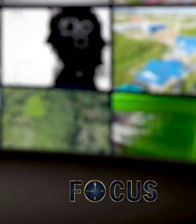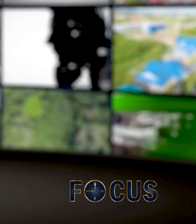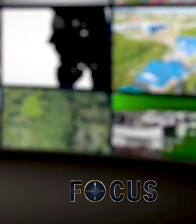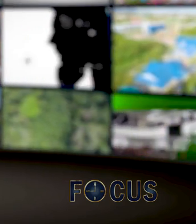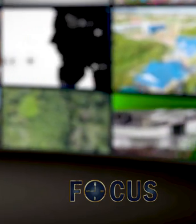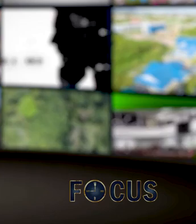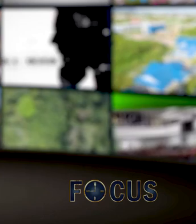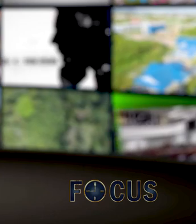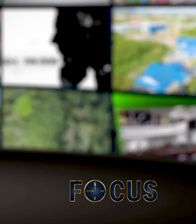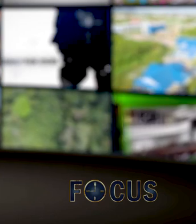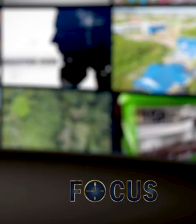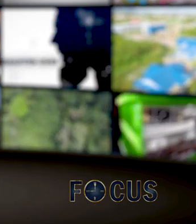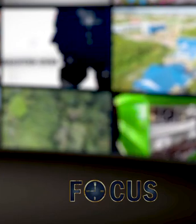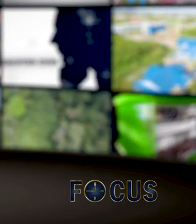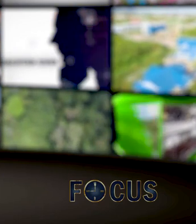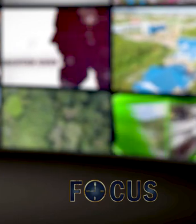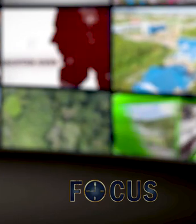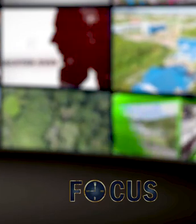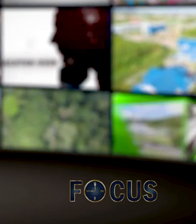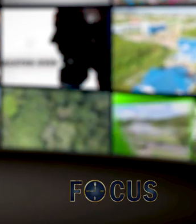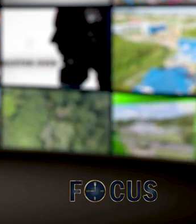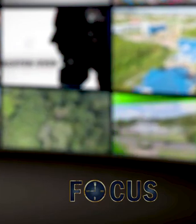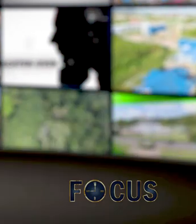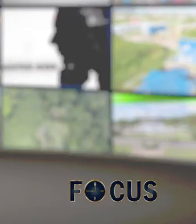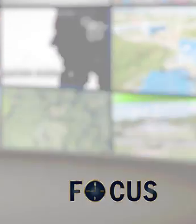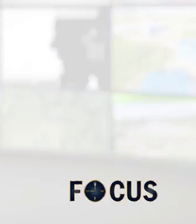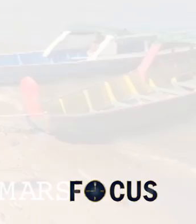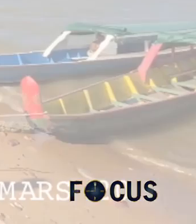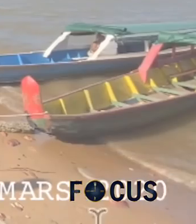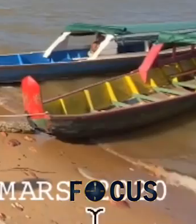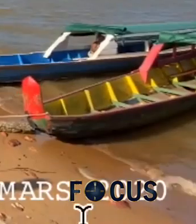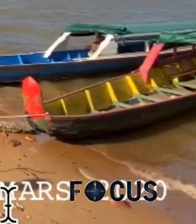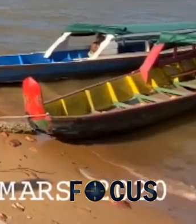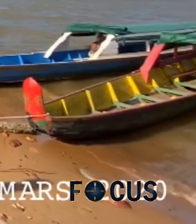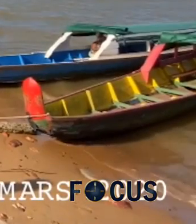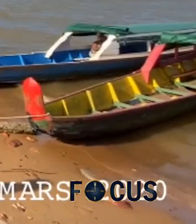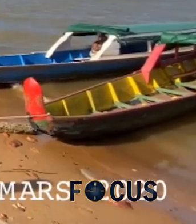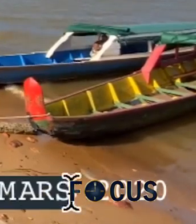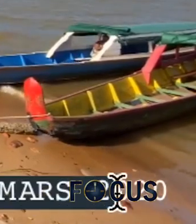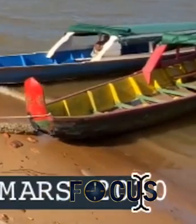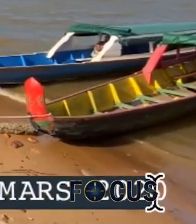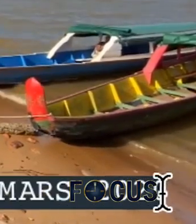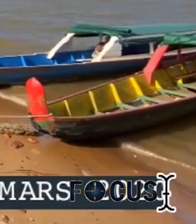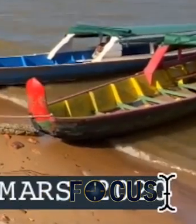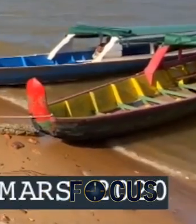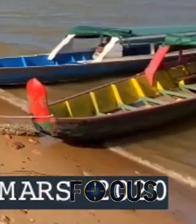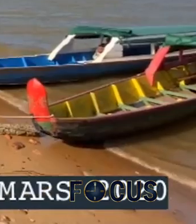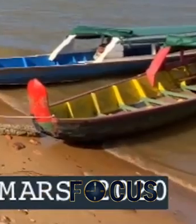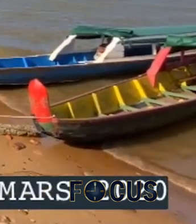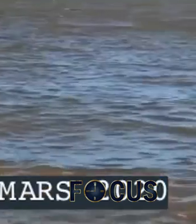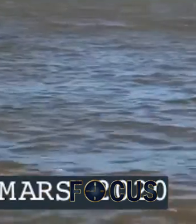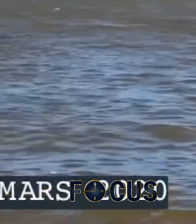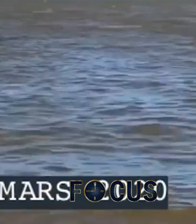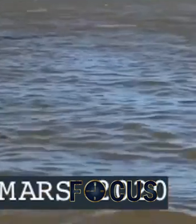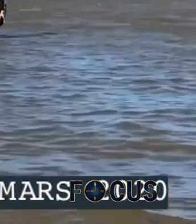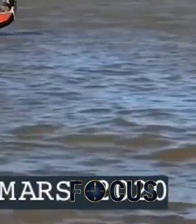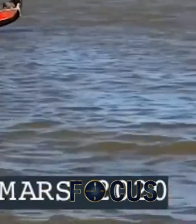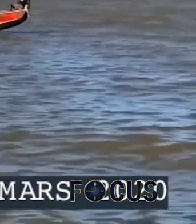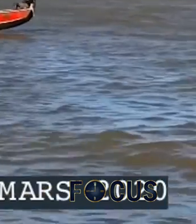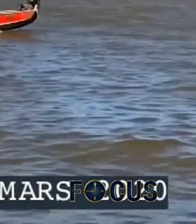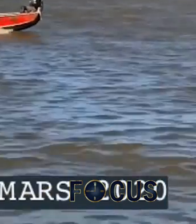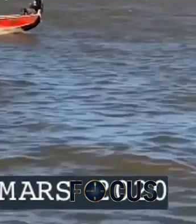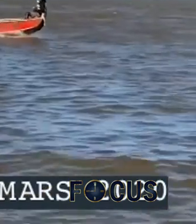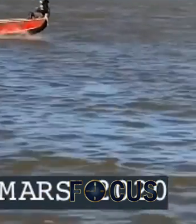grensrivieren gesloten zijn, blijken er toch personen te zijn die illegaal het land binnenkomen of binnengebracht worden. Hiertoe worden